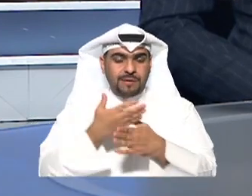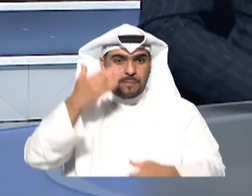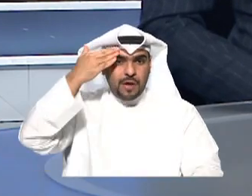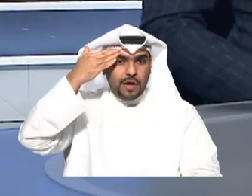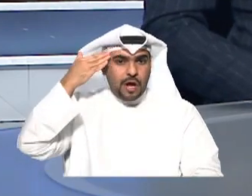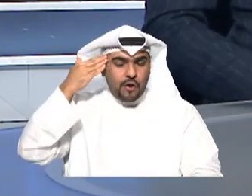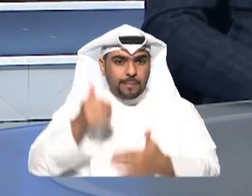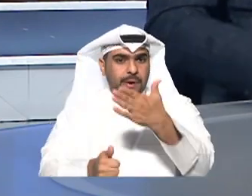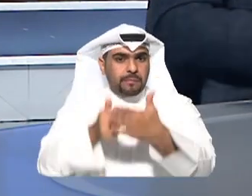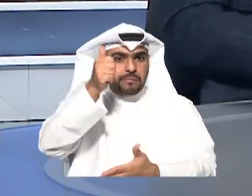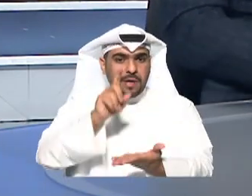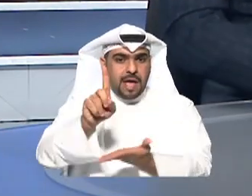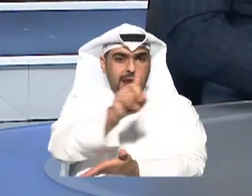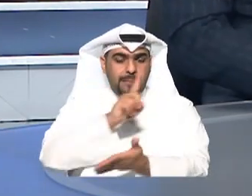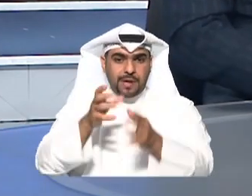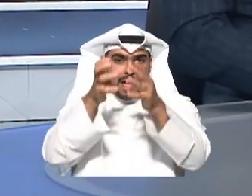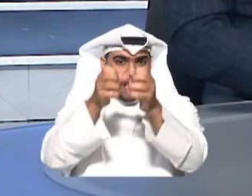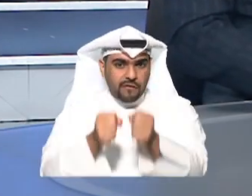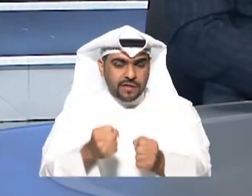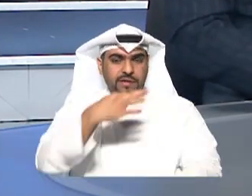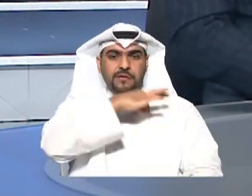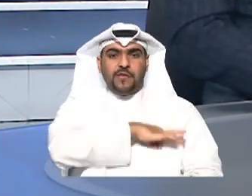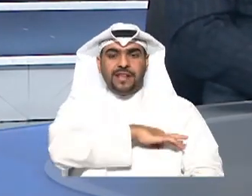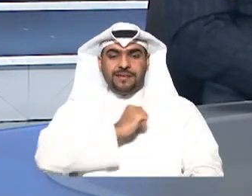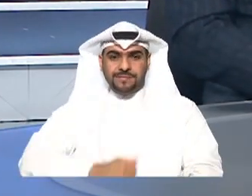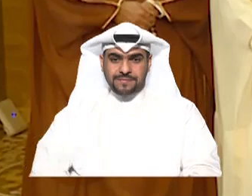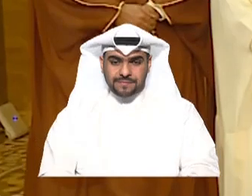البيئية المختلفة للاستفادة منها.